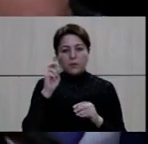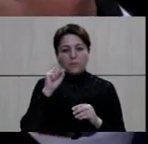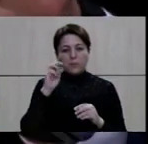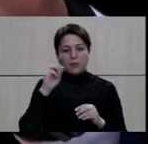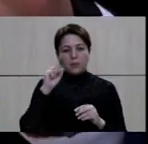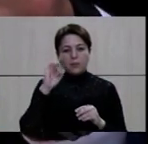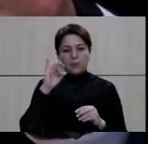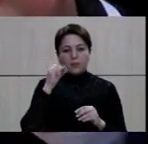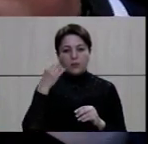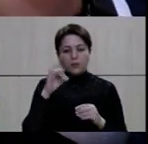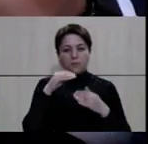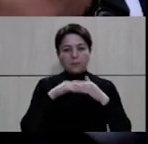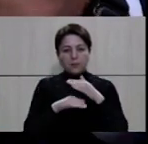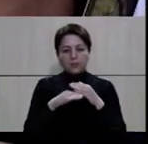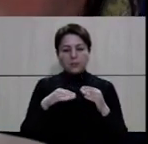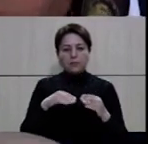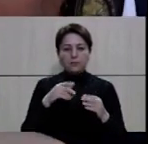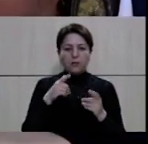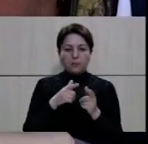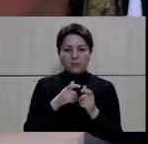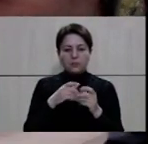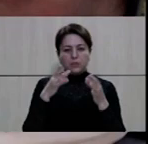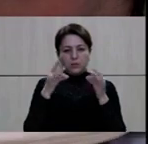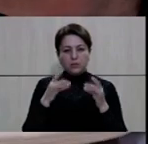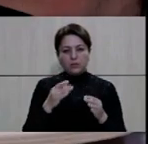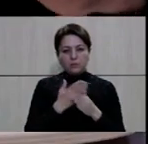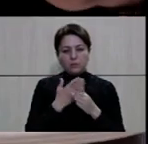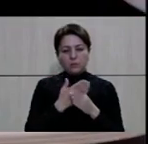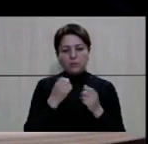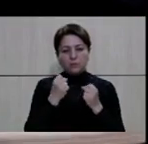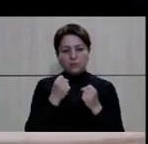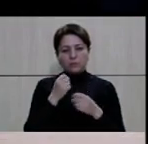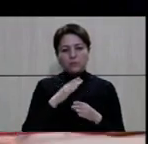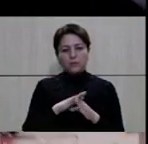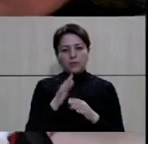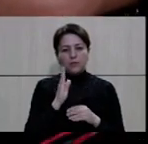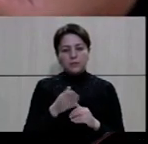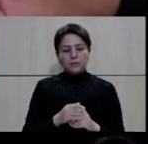qismiga pistolet yelim yordamida qotirib olamiz.